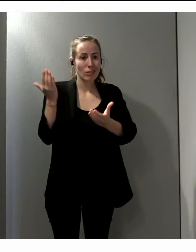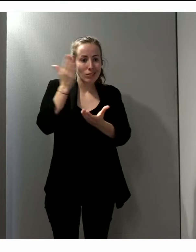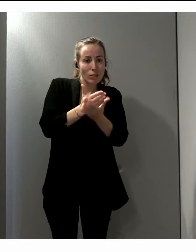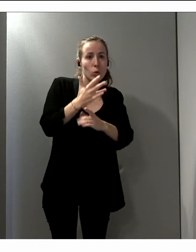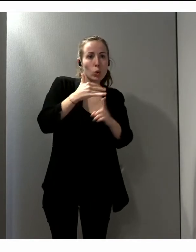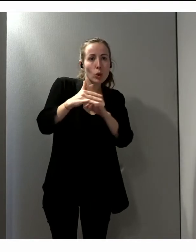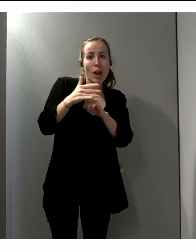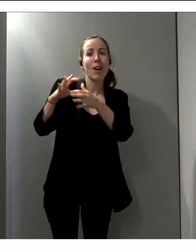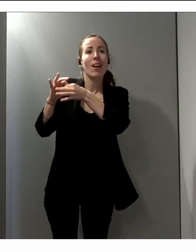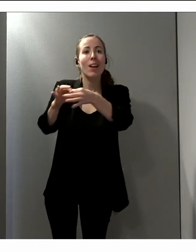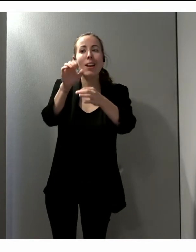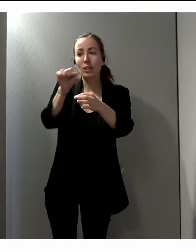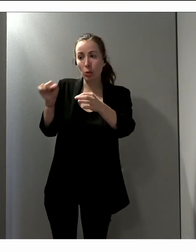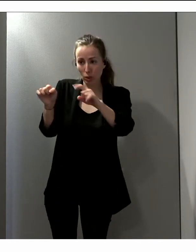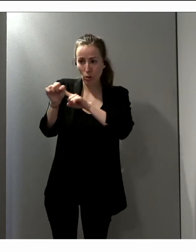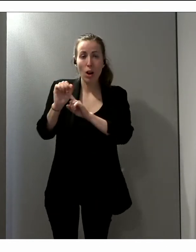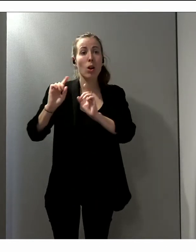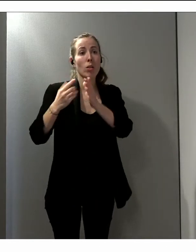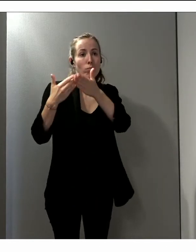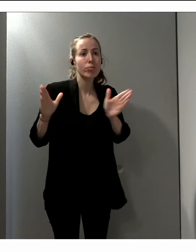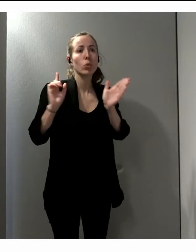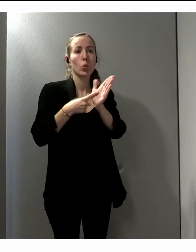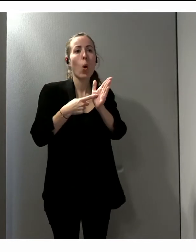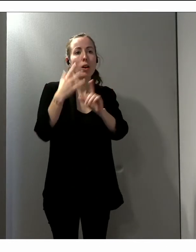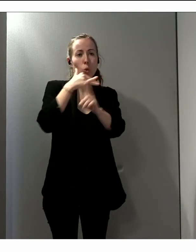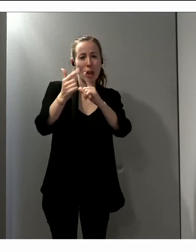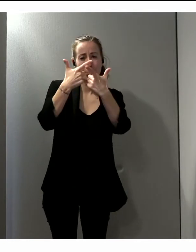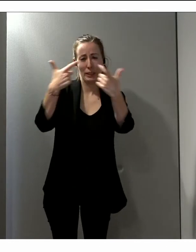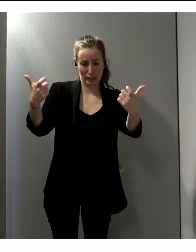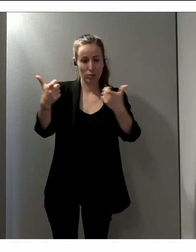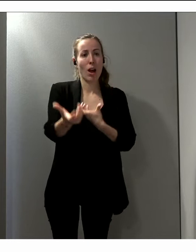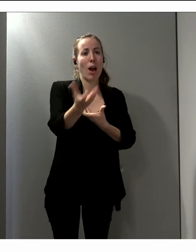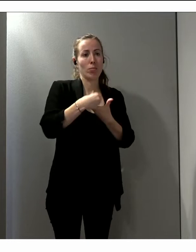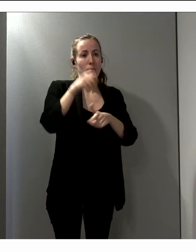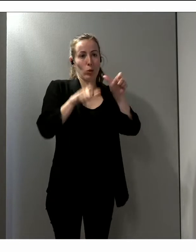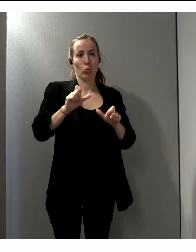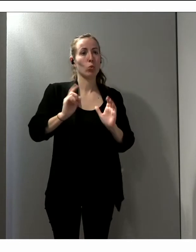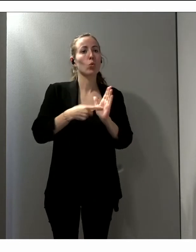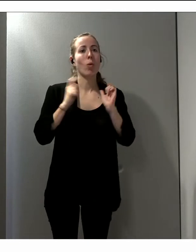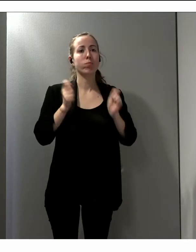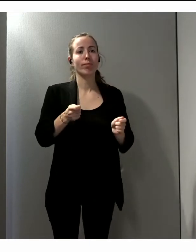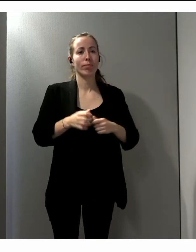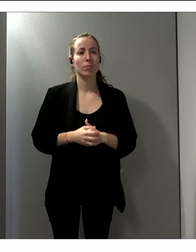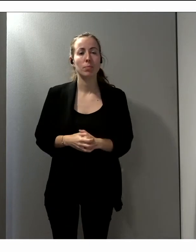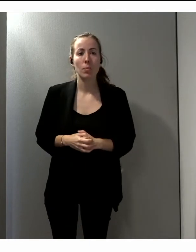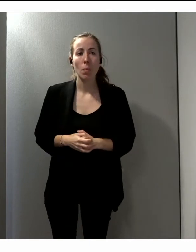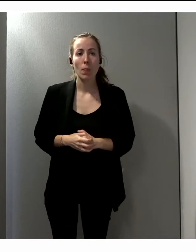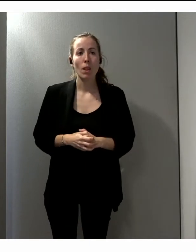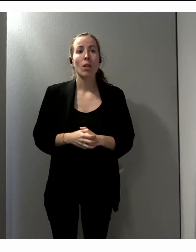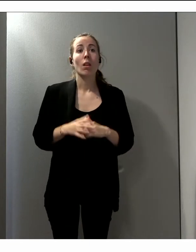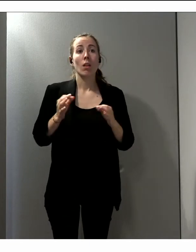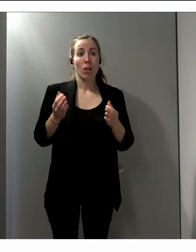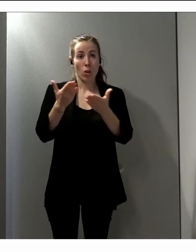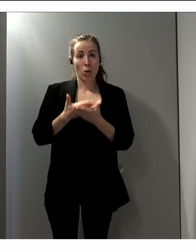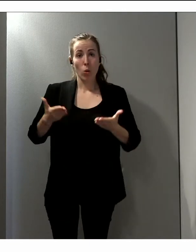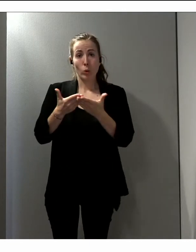sociales qui sont attachées à l'immatriculation à la sécurité sociale. De la même façon, en détention, dans le cadre